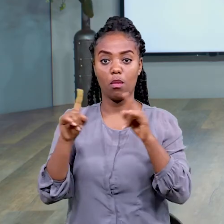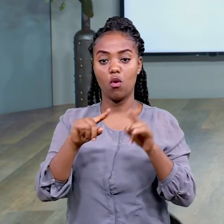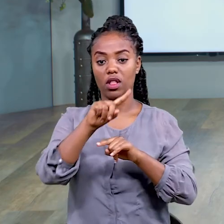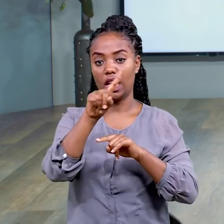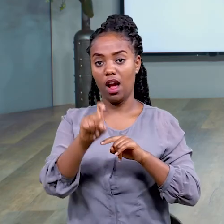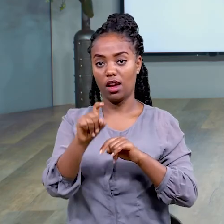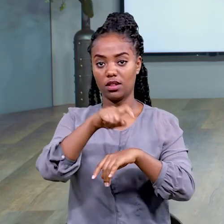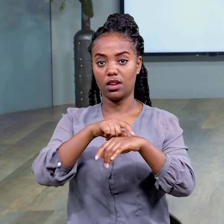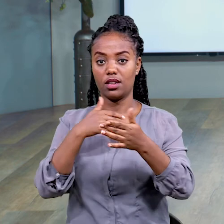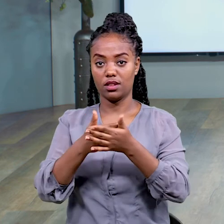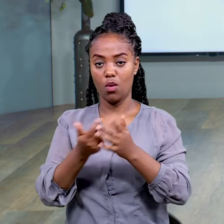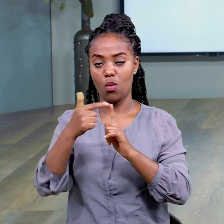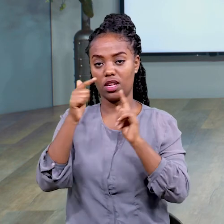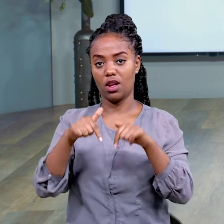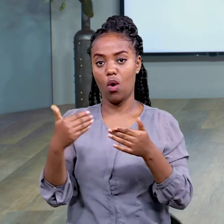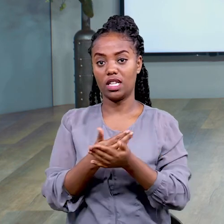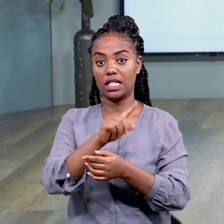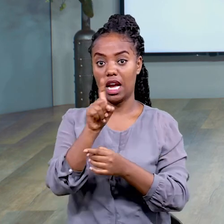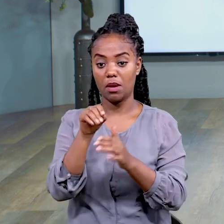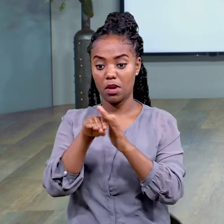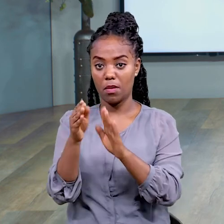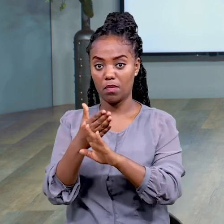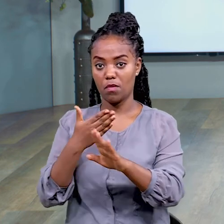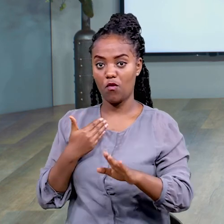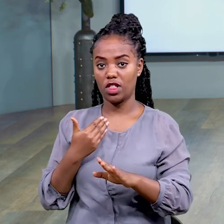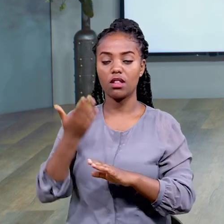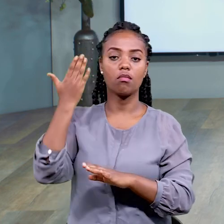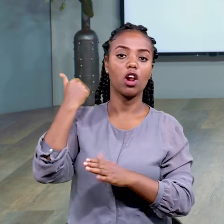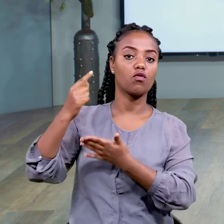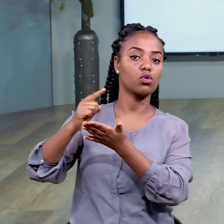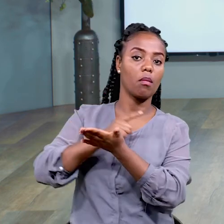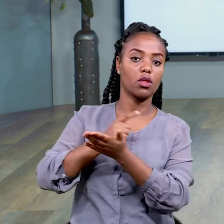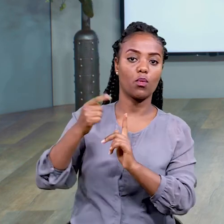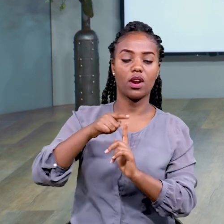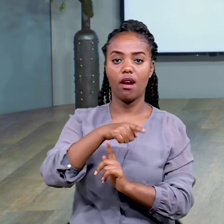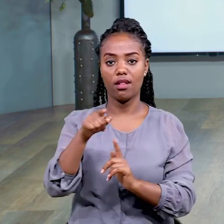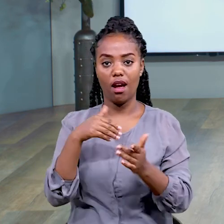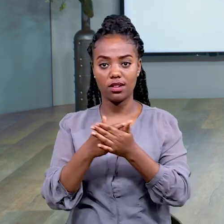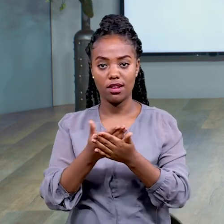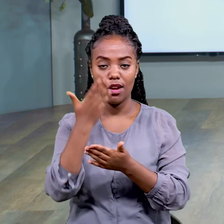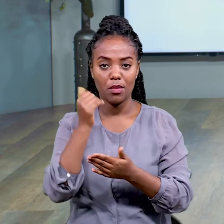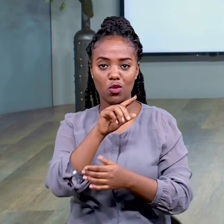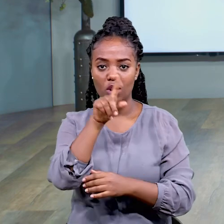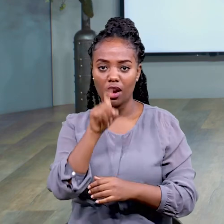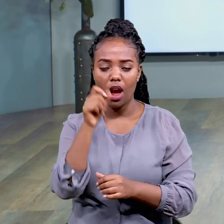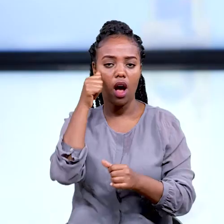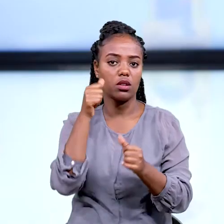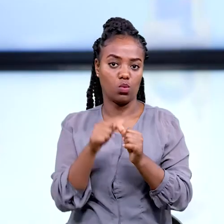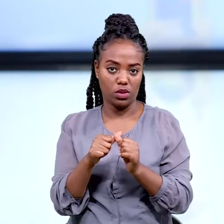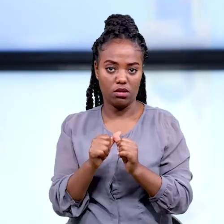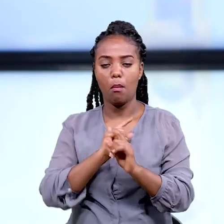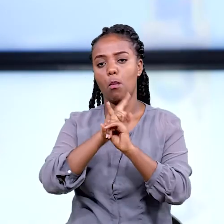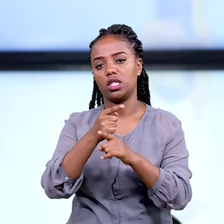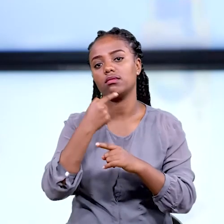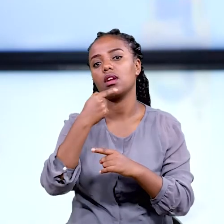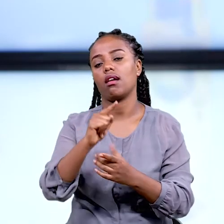አሁን ደግሞ የጥያቄ ሰዓታችን ላይ ደርሰናል። ወደ ዛሬው አዲስ ጥያቄ ከማለፋችን በፊት ባሳለፍነው ሳምንት ወደ እናንተ አድርሰን የነበረውን ጥያቄ